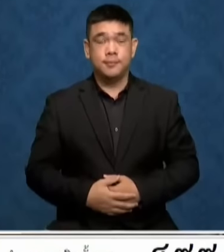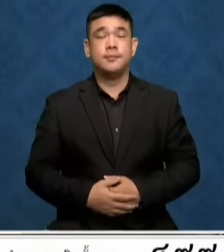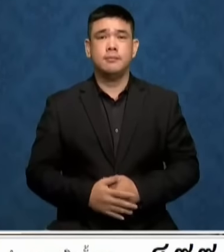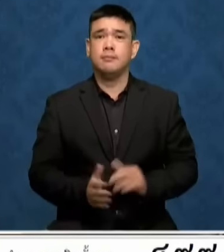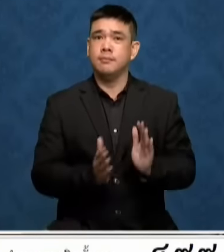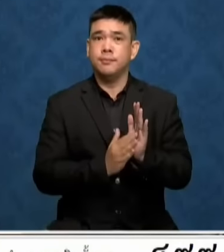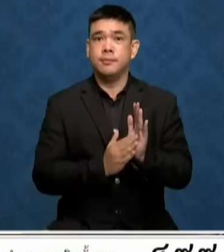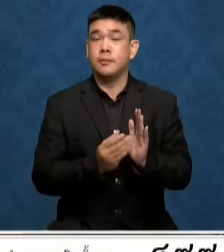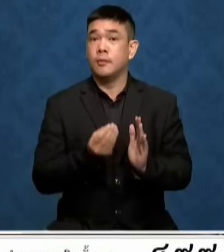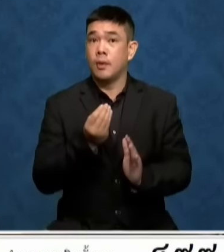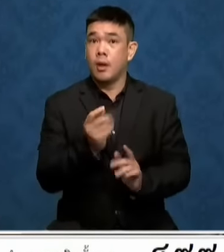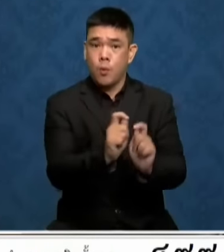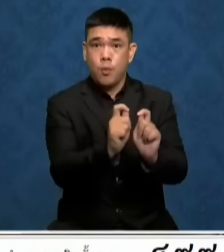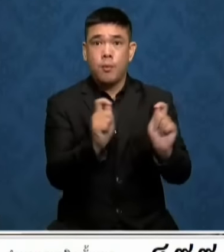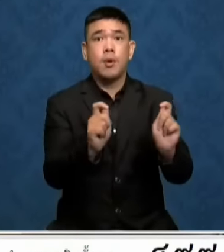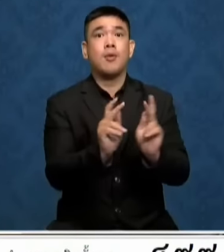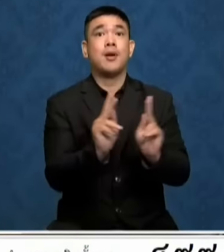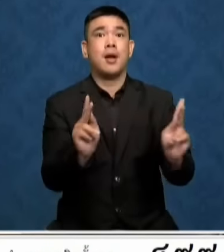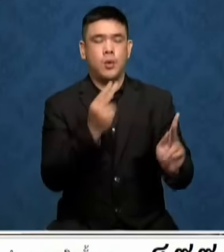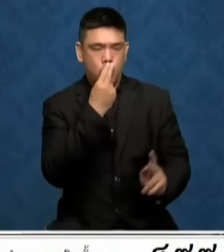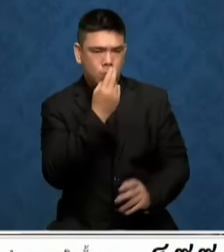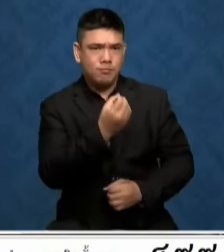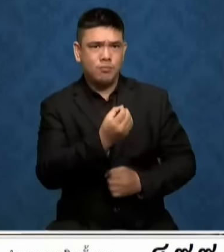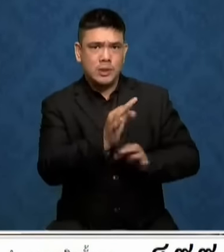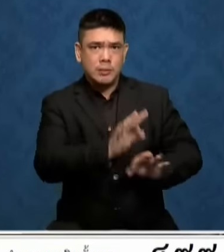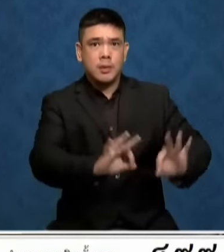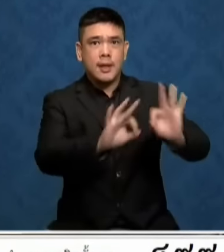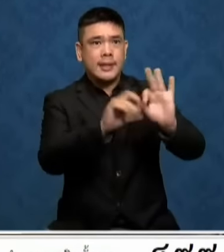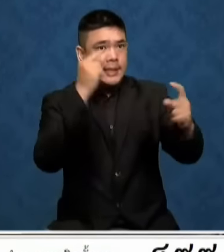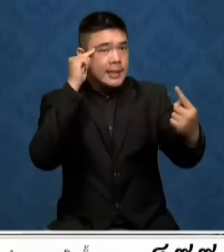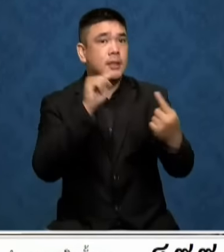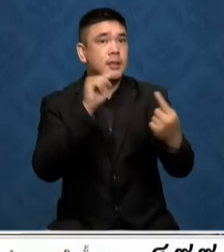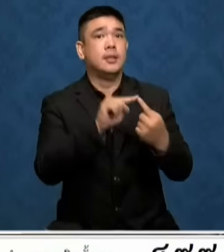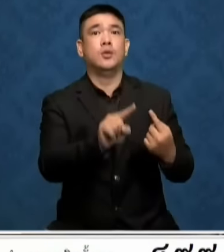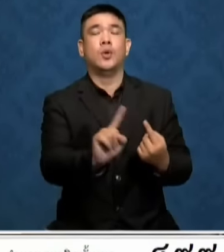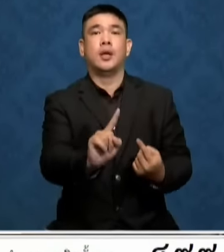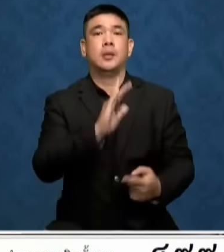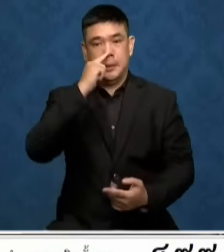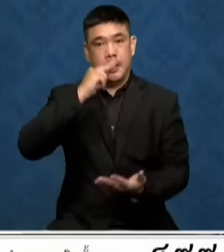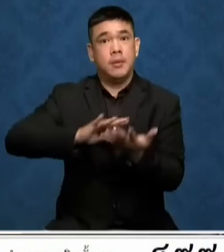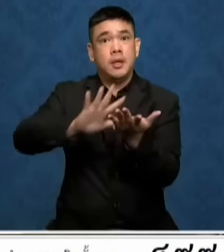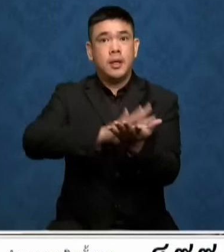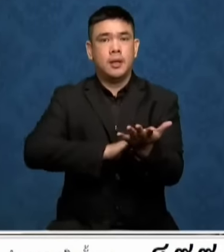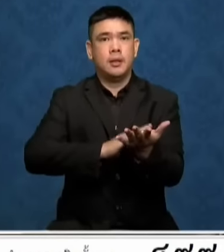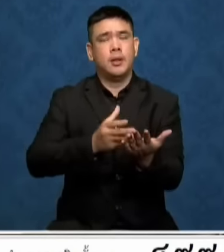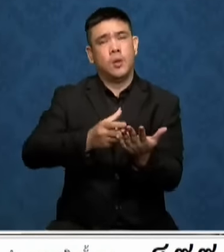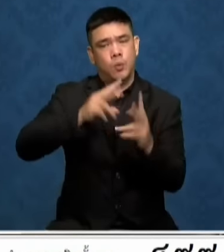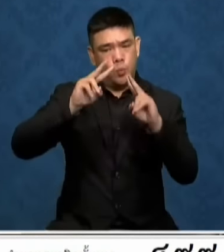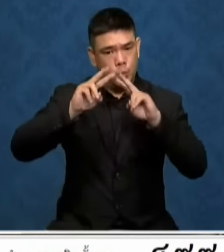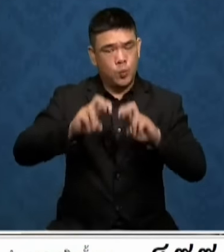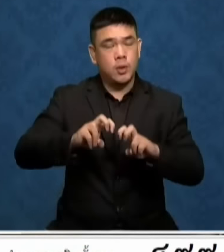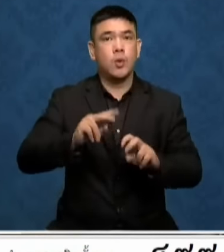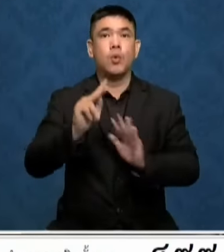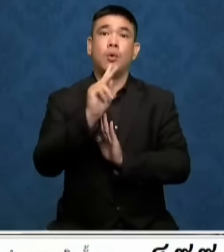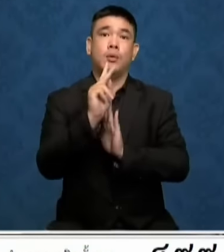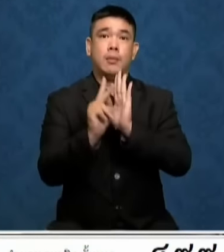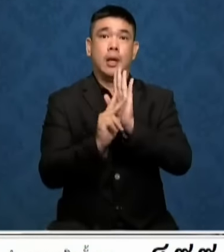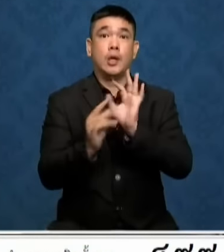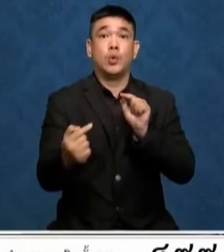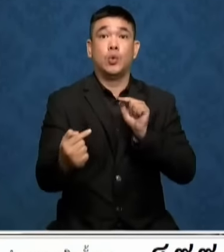ขอชื่นชมอนุกรรมธิการนะคะที่เห็นความสำคัญและความจำเป็นที่ประเทศไทยควรมีการศึกษาข้อกฎหมาย